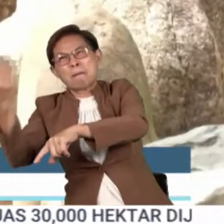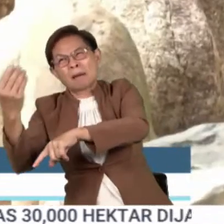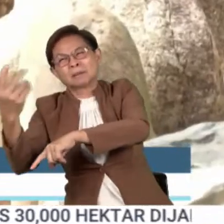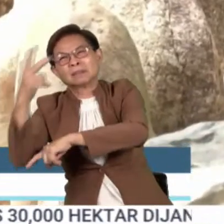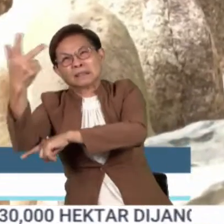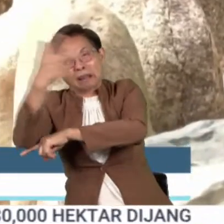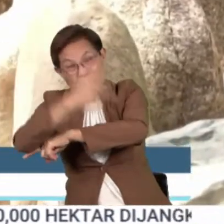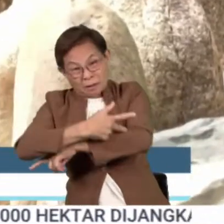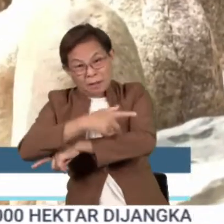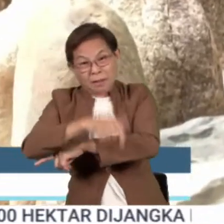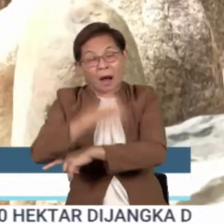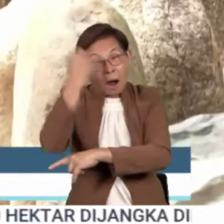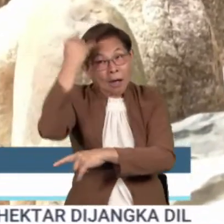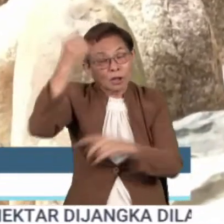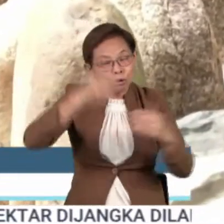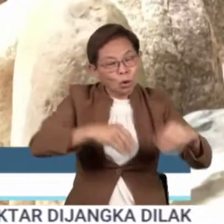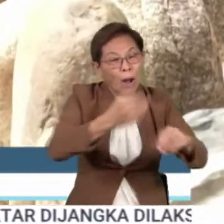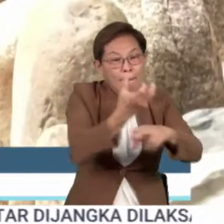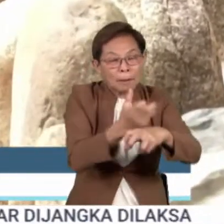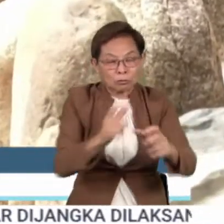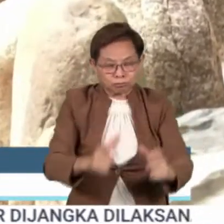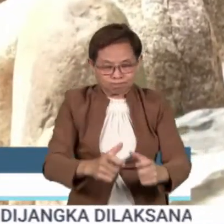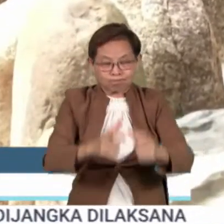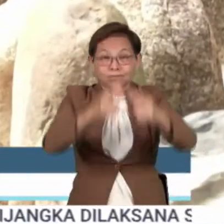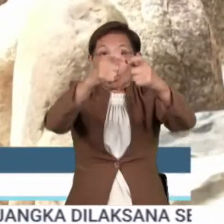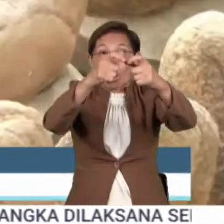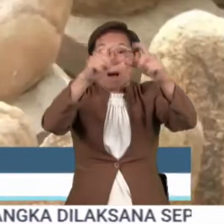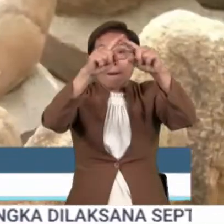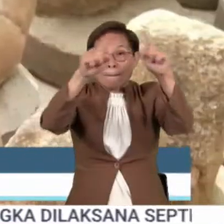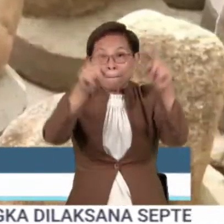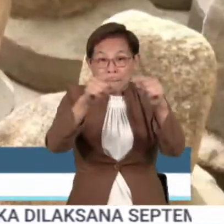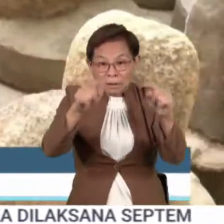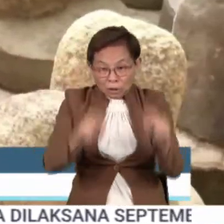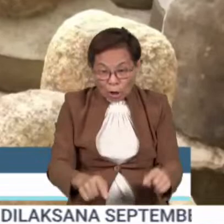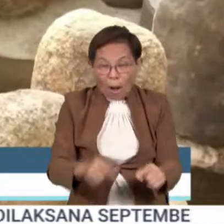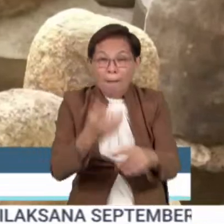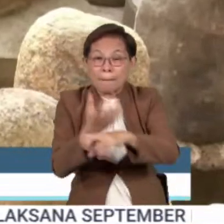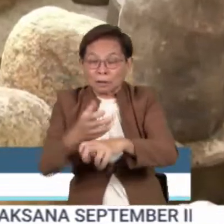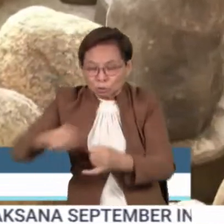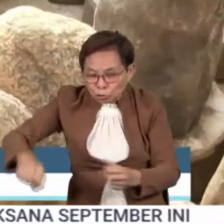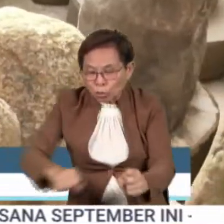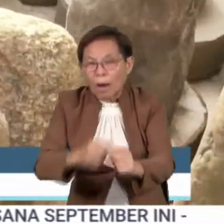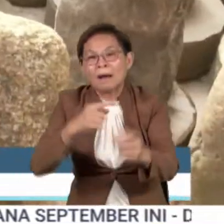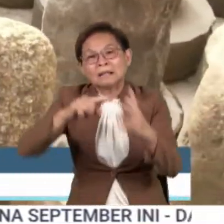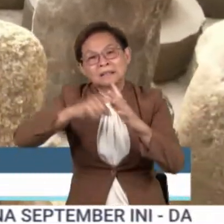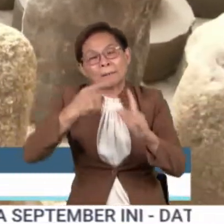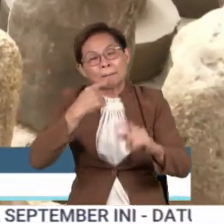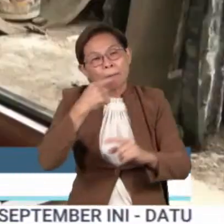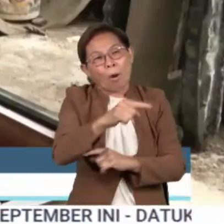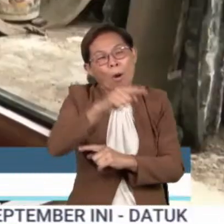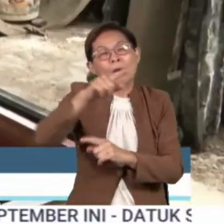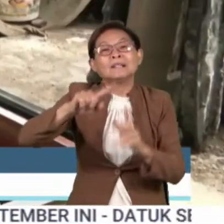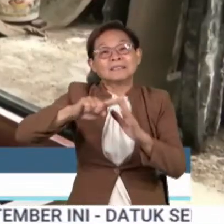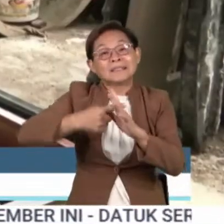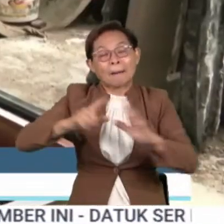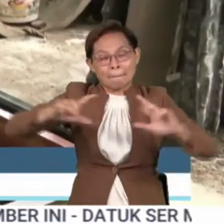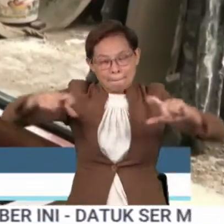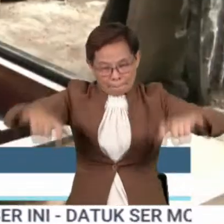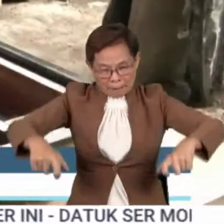katanya dia menjual batu nisan termasuk jenis batu sungai bermula ketika perintah kawalan pergerakan